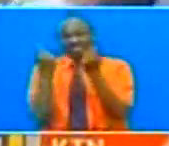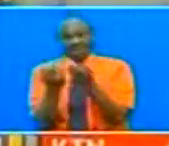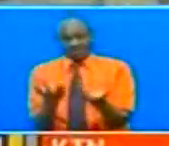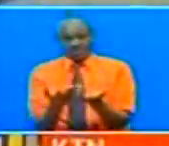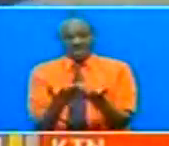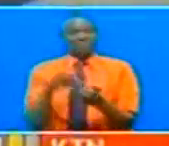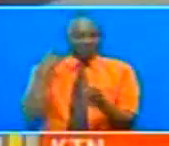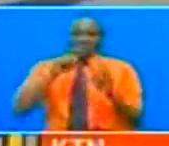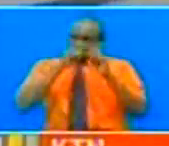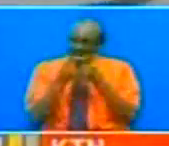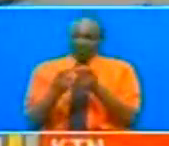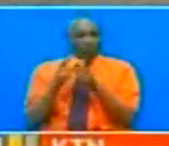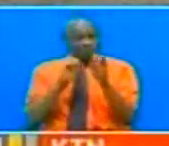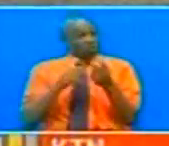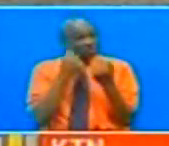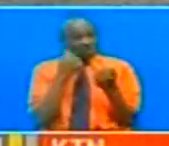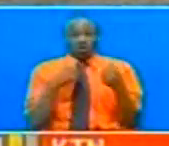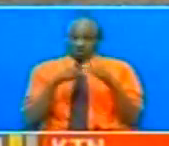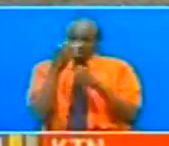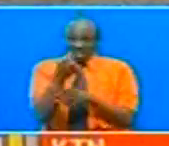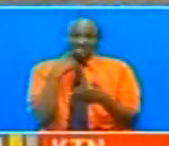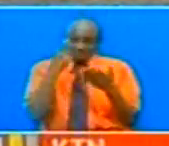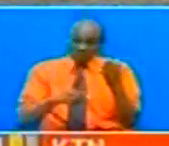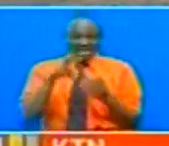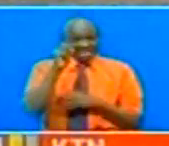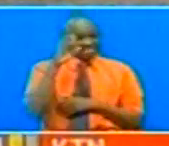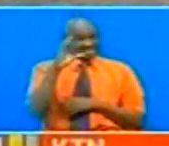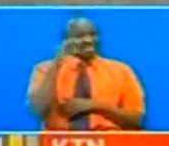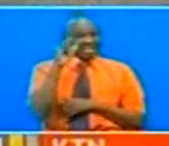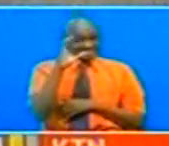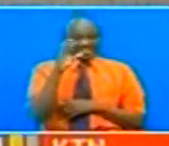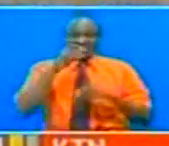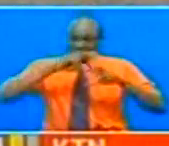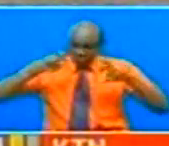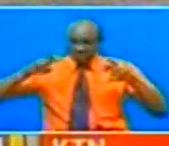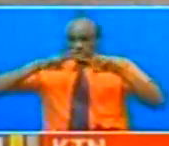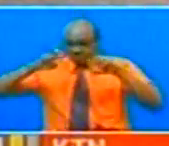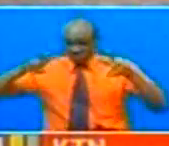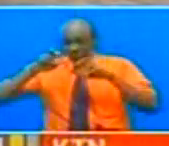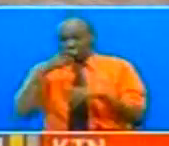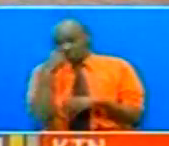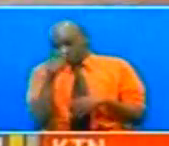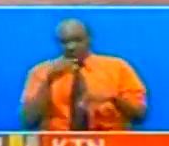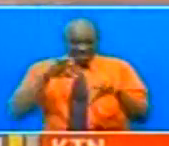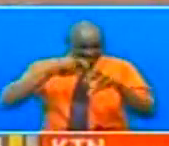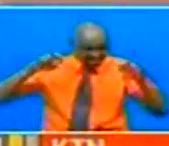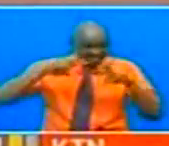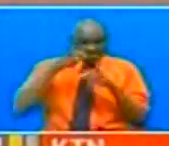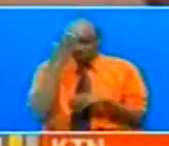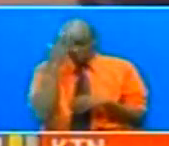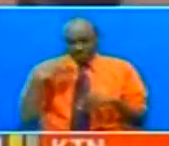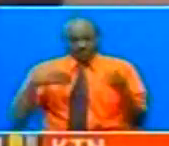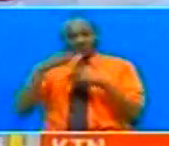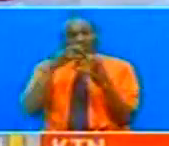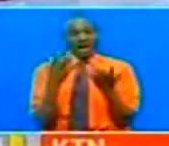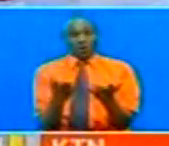ya kikabila yanavyozidi nchini ndio ilisababisha tume ya NCIC kutafiti kiwango cha utangamano wa kijamii. Mwenyekiti Francis Ole